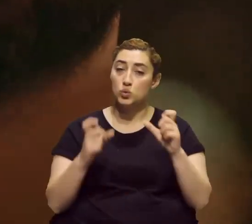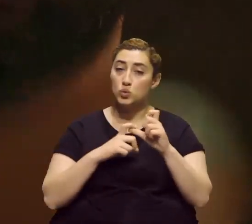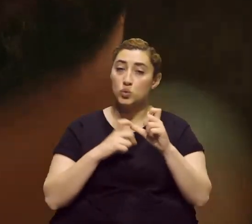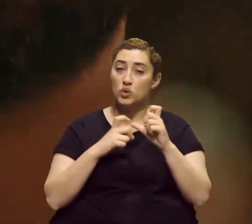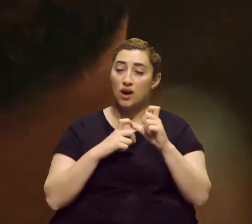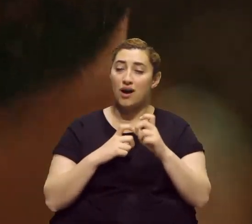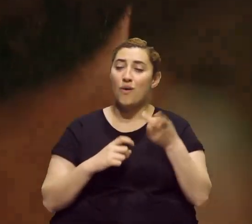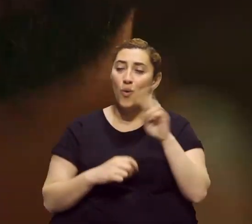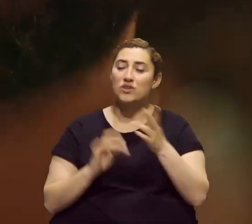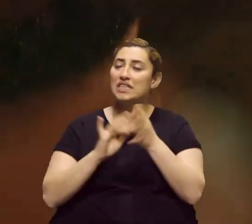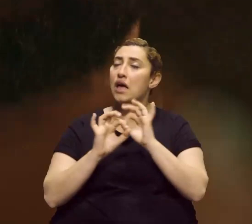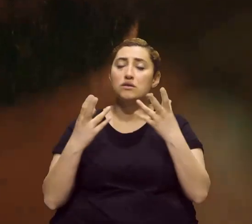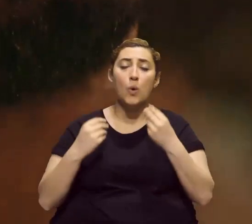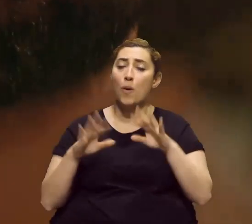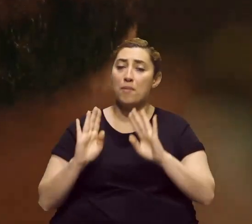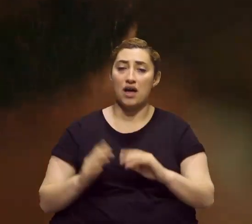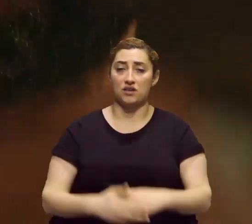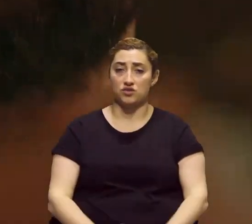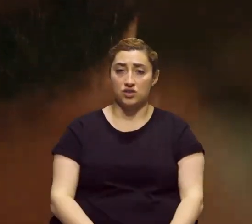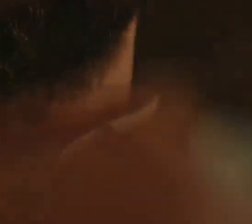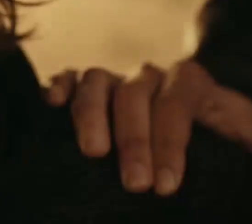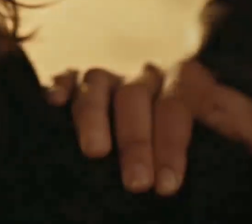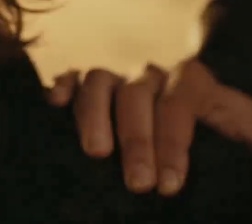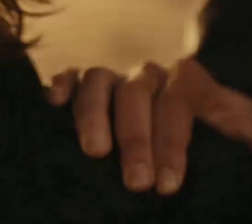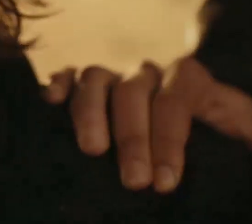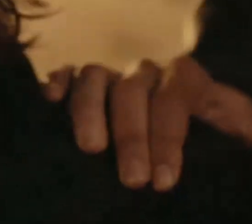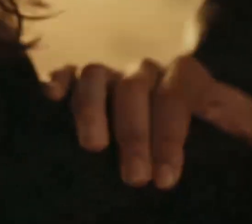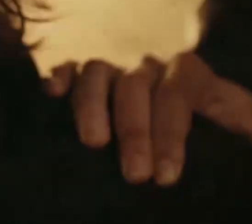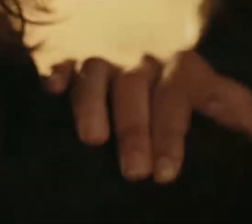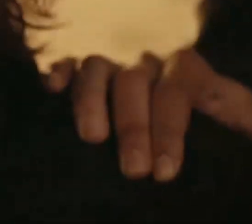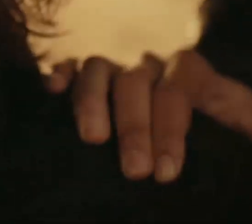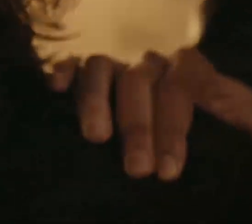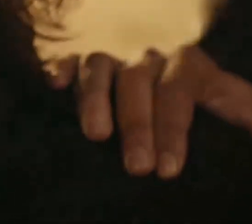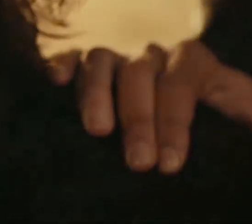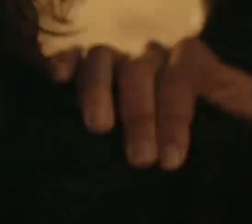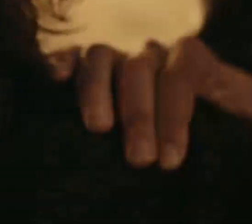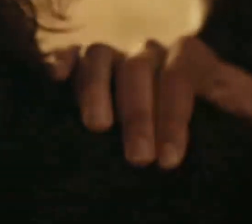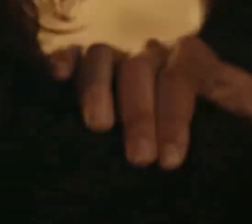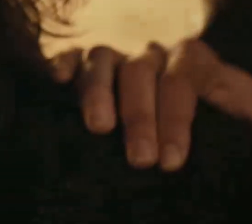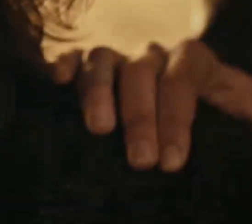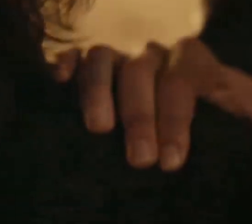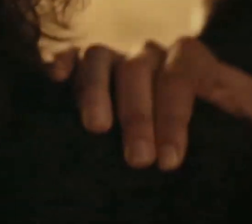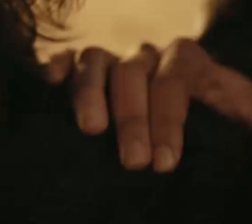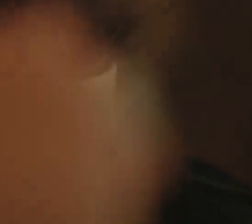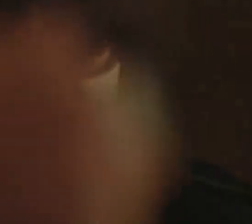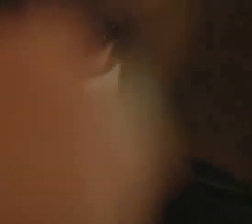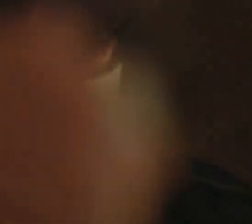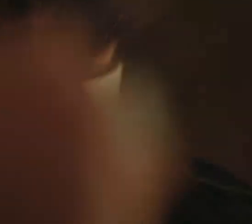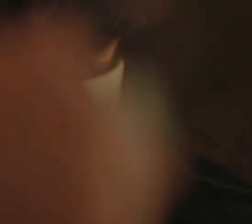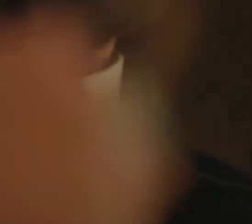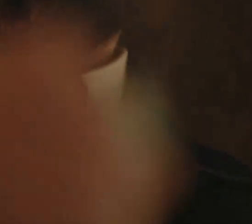Süreyya'nın kanı yerde kalmayacak. Ali Mustafa'ya bakmadı. Önüne bakarak düşünüyor gözleri. Hala yaşla dolu.